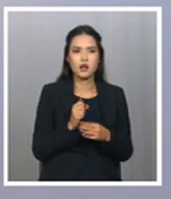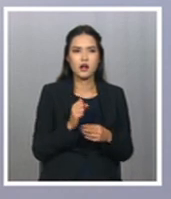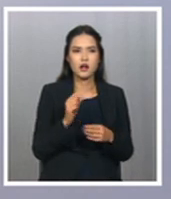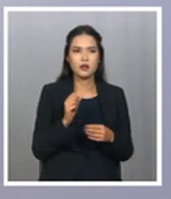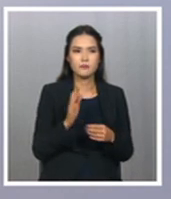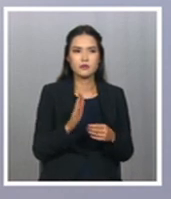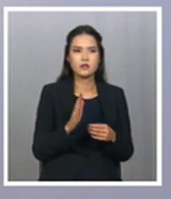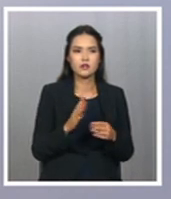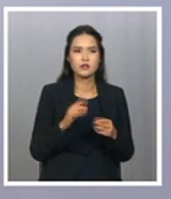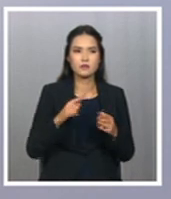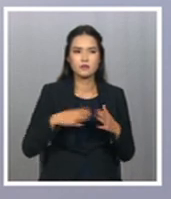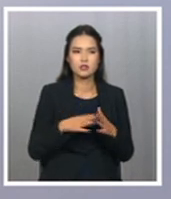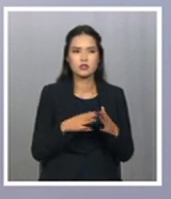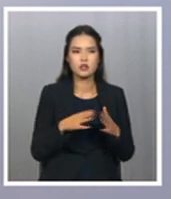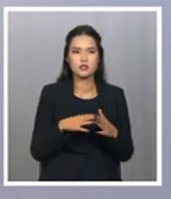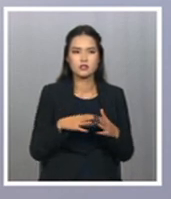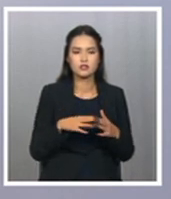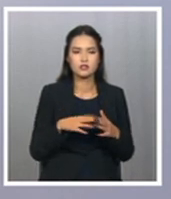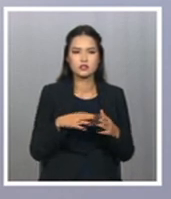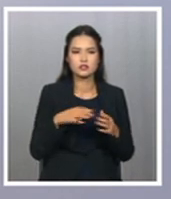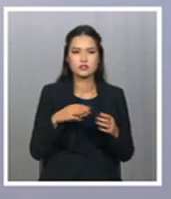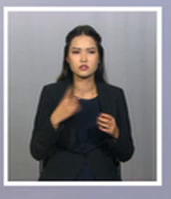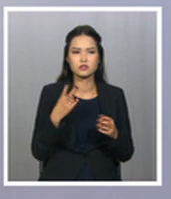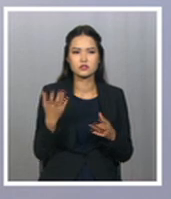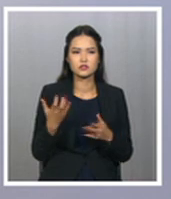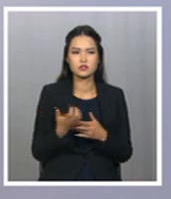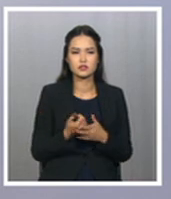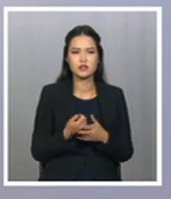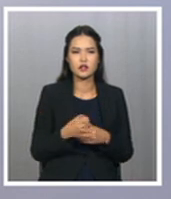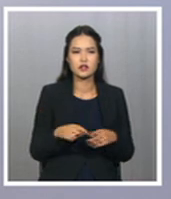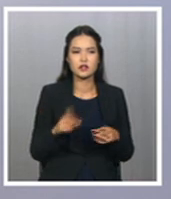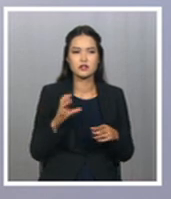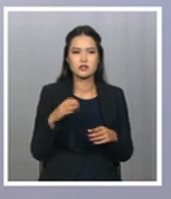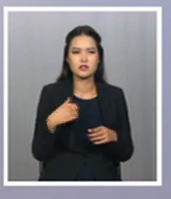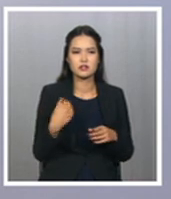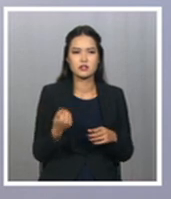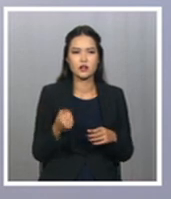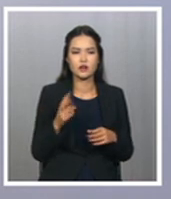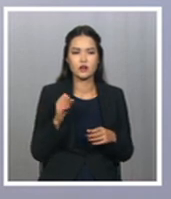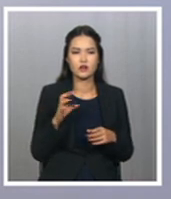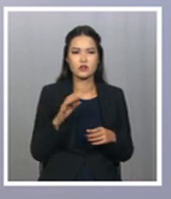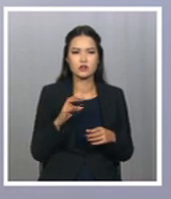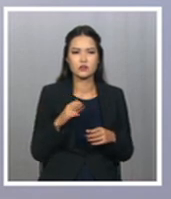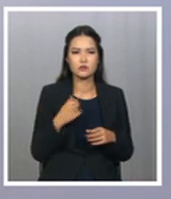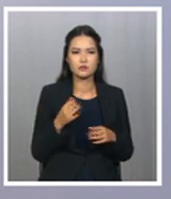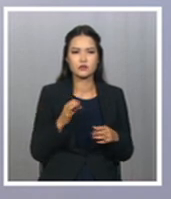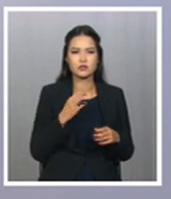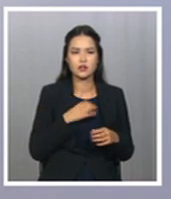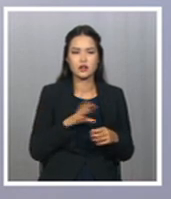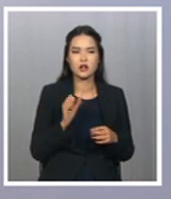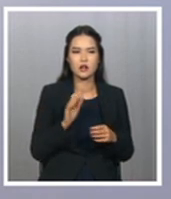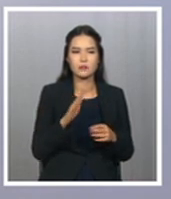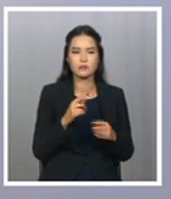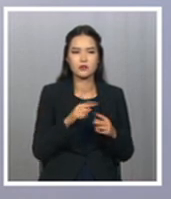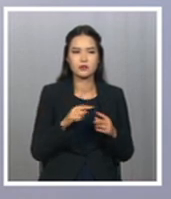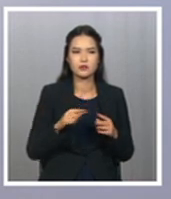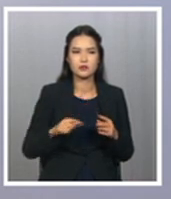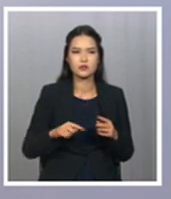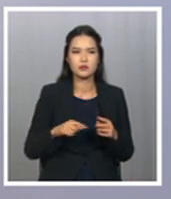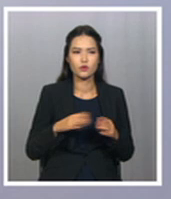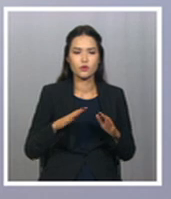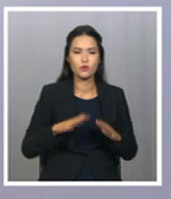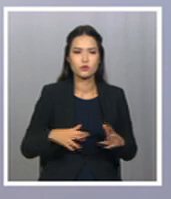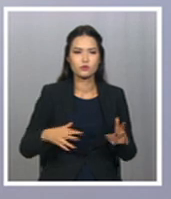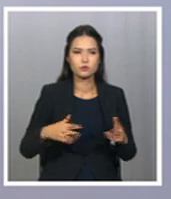белгілі болғандықтан біз С қабырғасын табуға көшеміз. Яғни косинустар теоремасы бойынша мына АБ қабырғалары және олардың арасында жатқан бұрыш